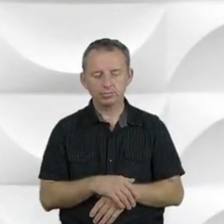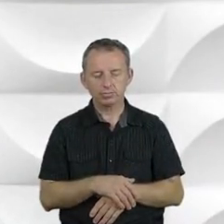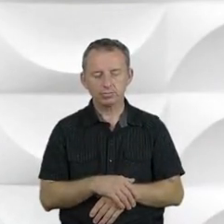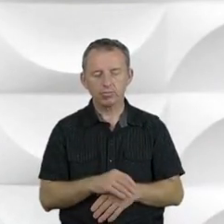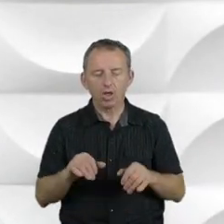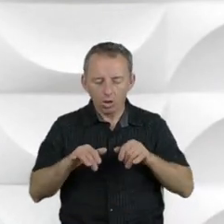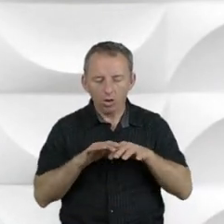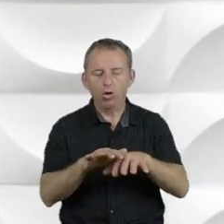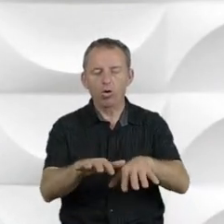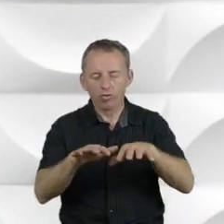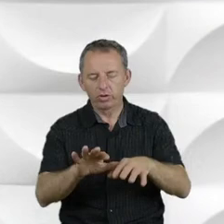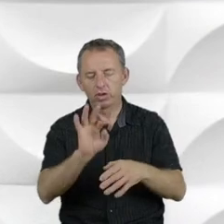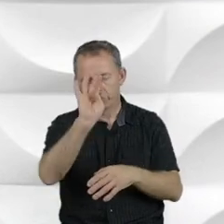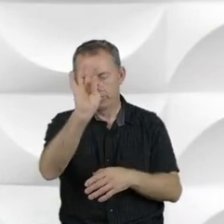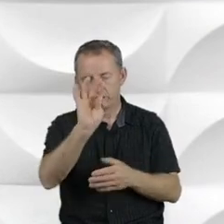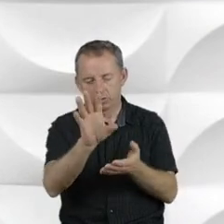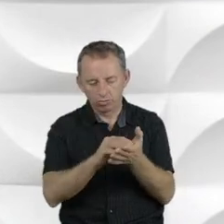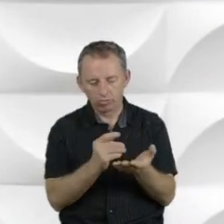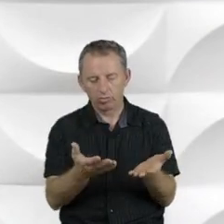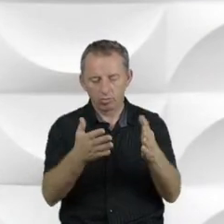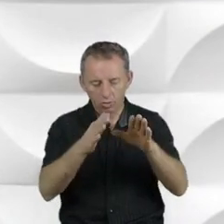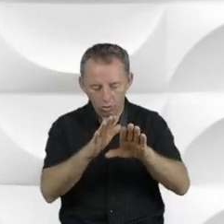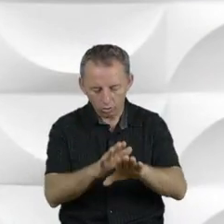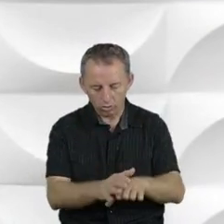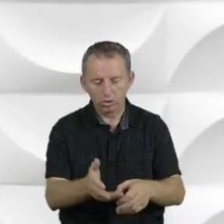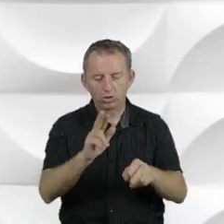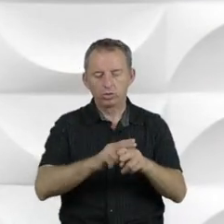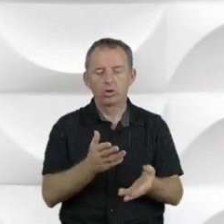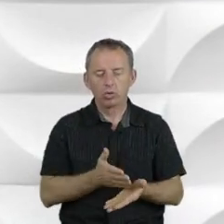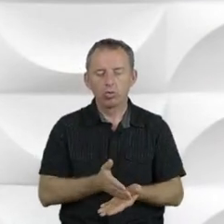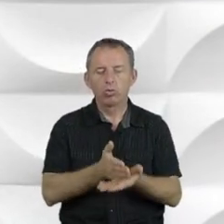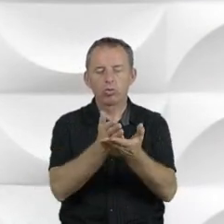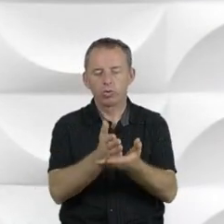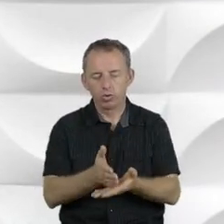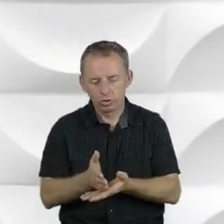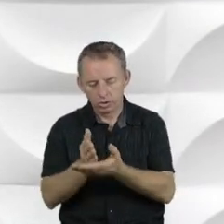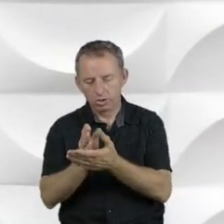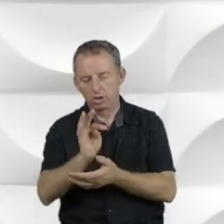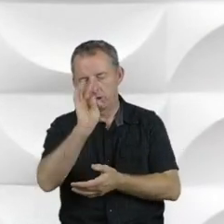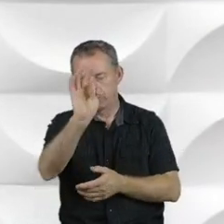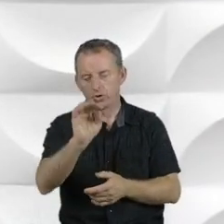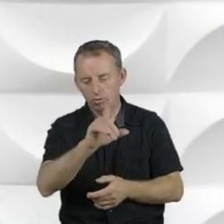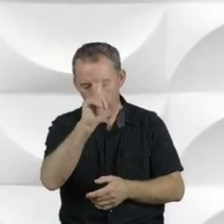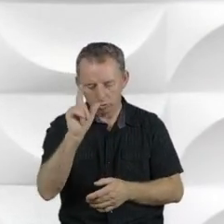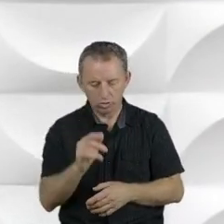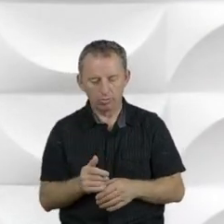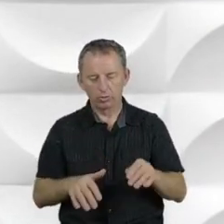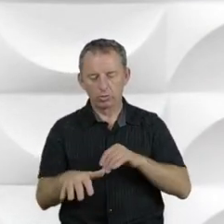obficie według błogosławieństw, których udzielasz swoim dzieciom.